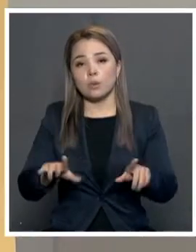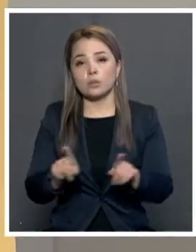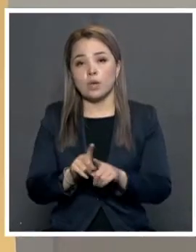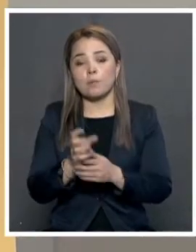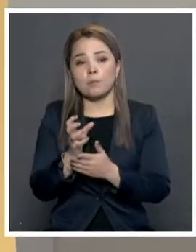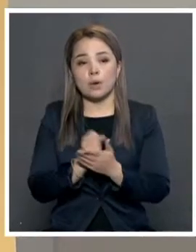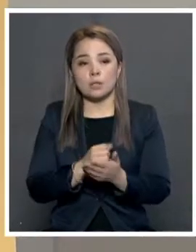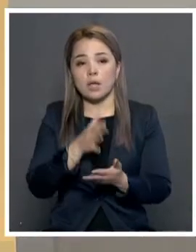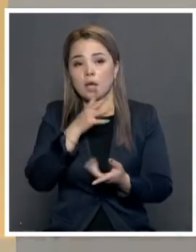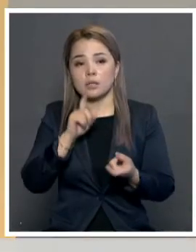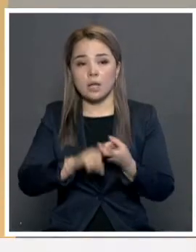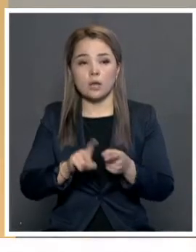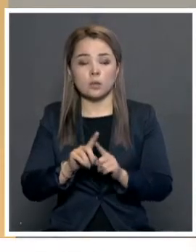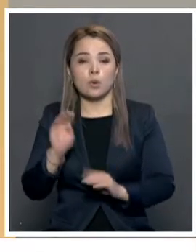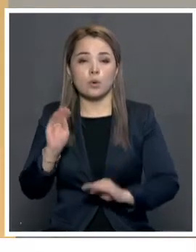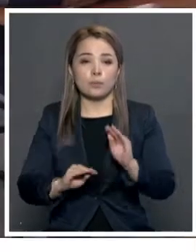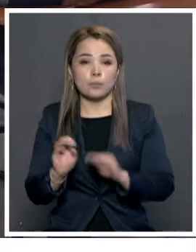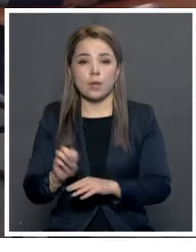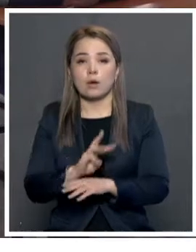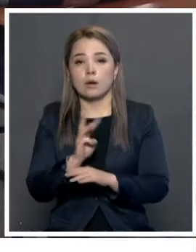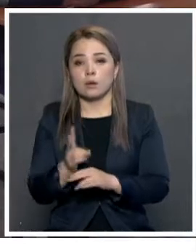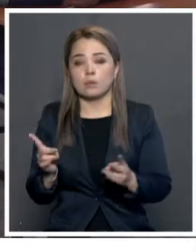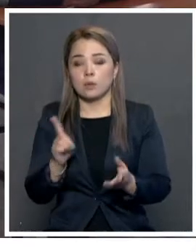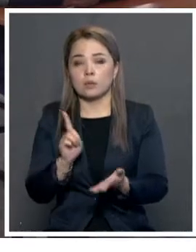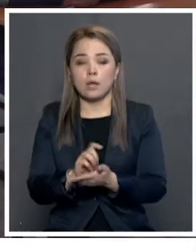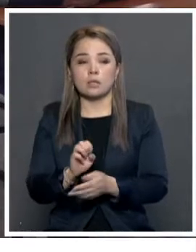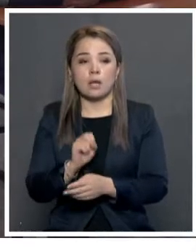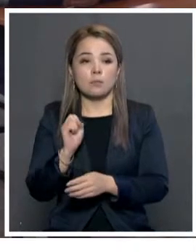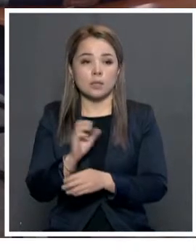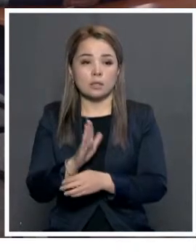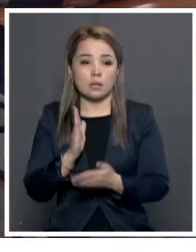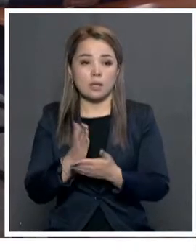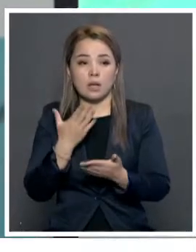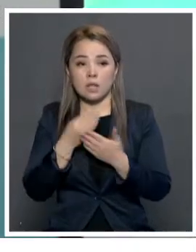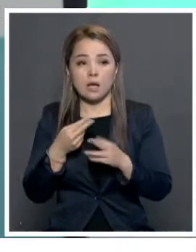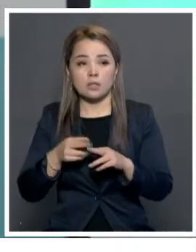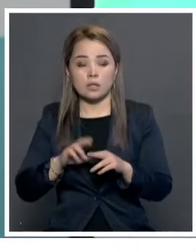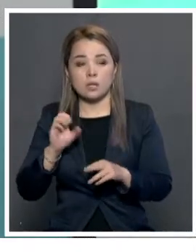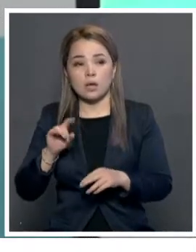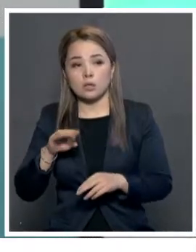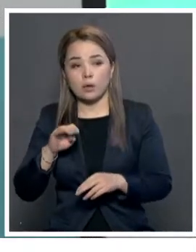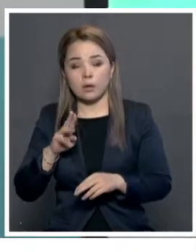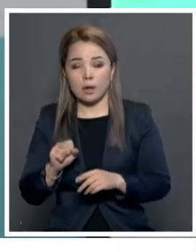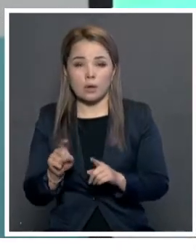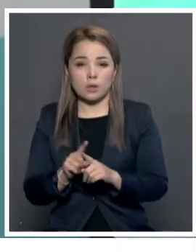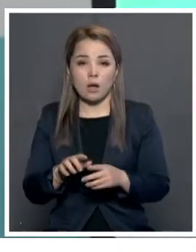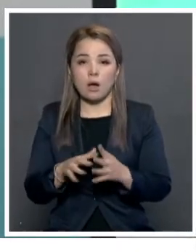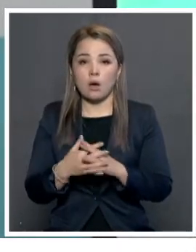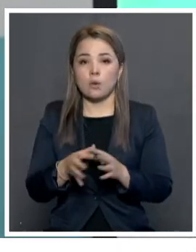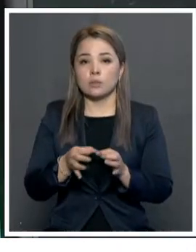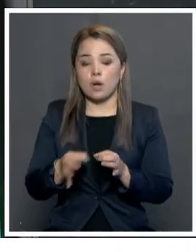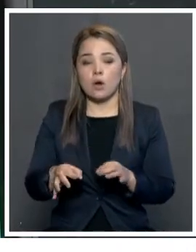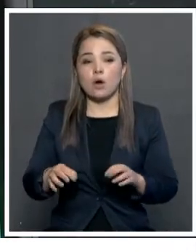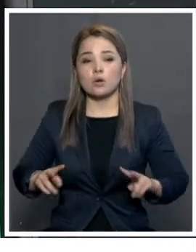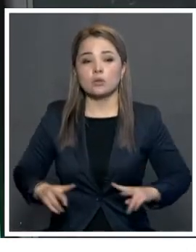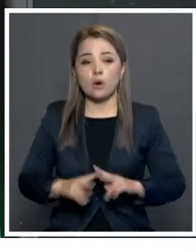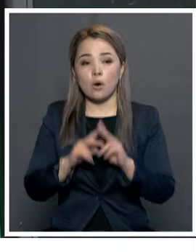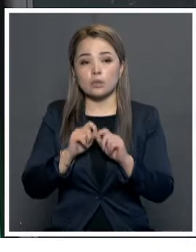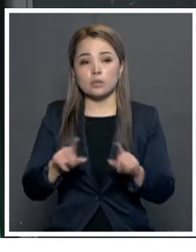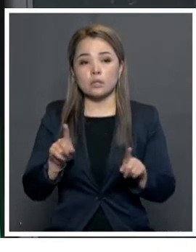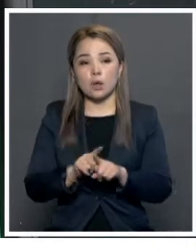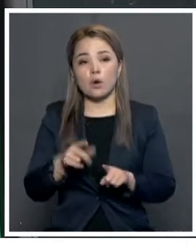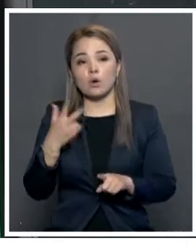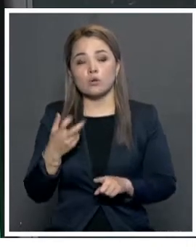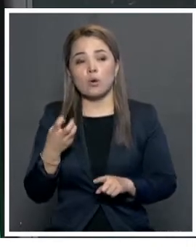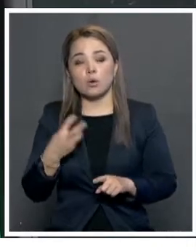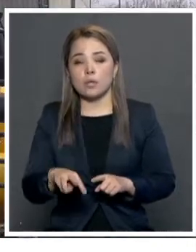базасын заманауи құрал-жабдықпен қамтамасыз ету тапсырылған. Ұлан ауданының Саратовка ауылындағы колледж аталған жоба аясында бөлінген 330